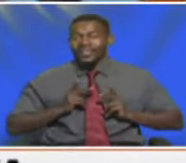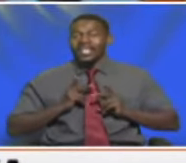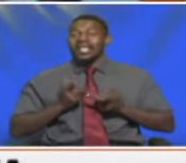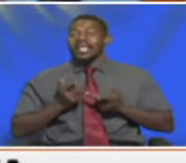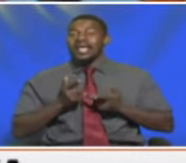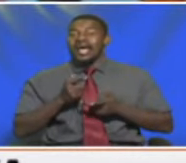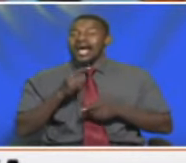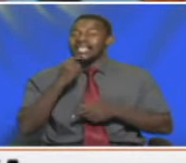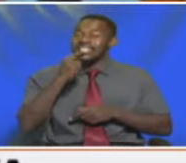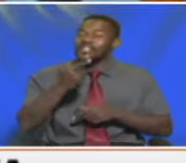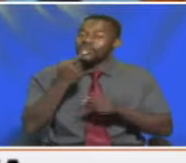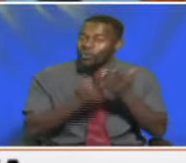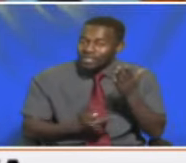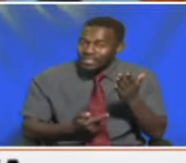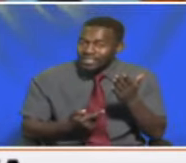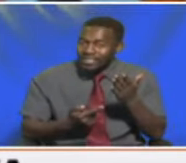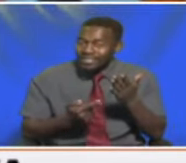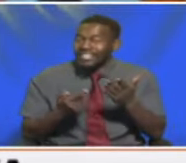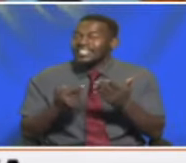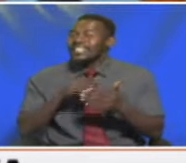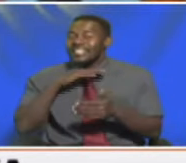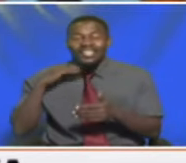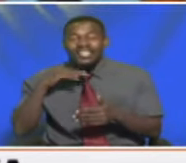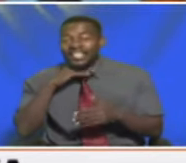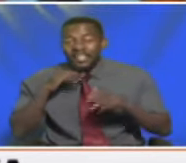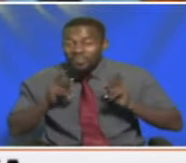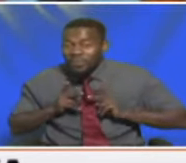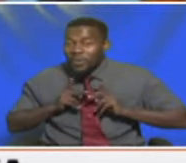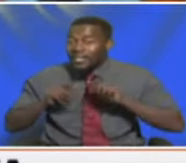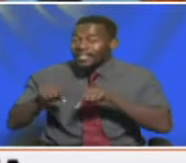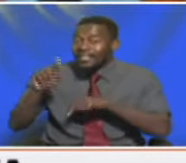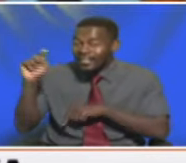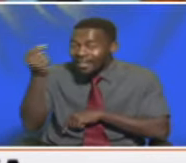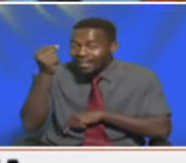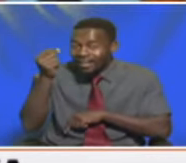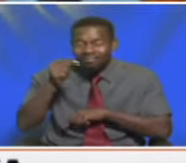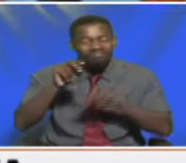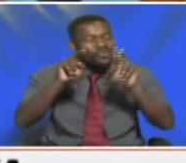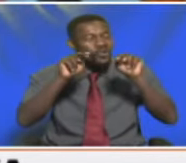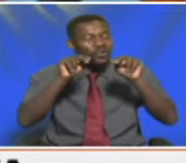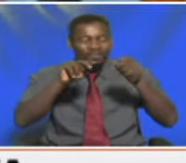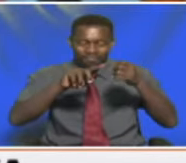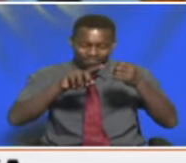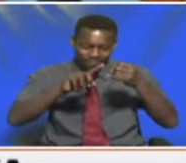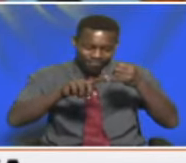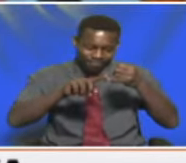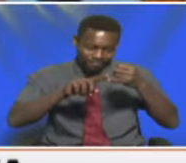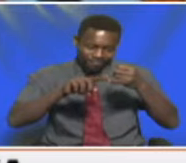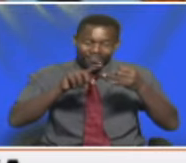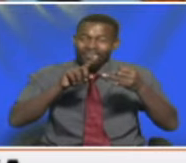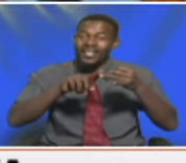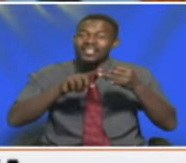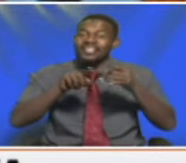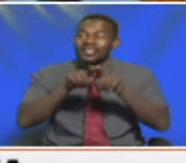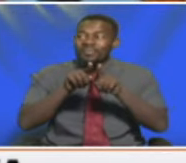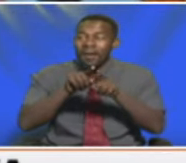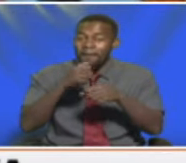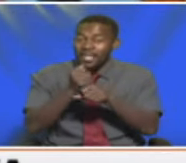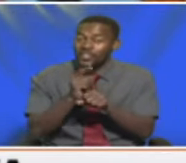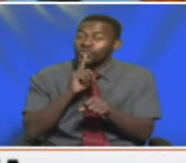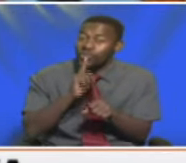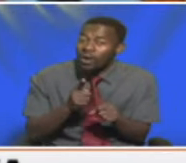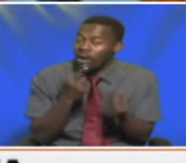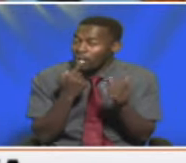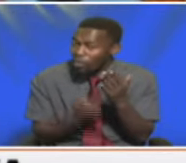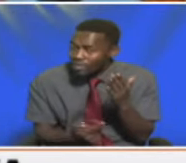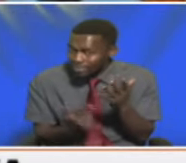no extrajudicial killing in Kenya. That's number one. And I have made sure